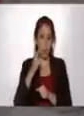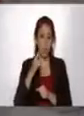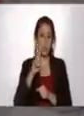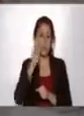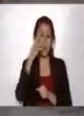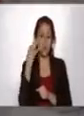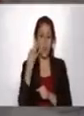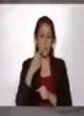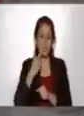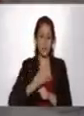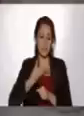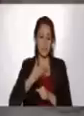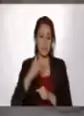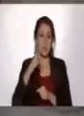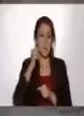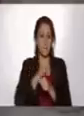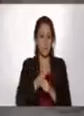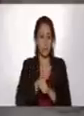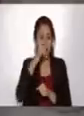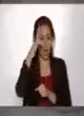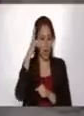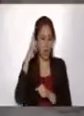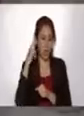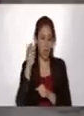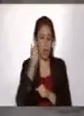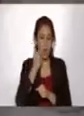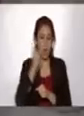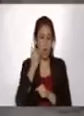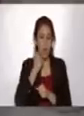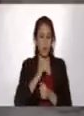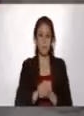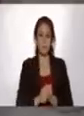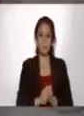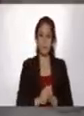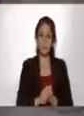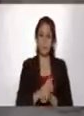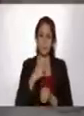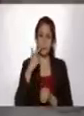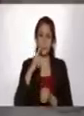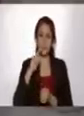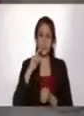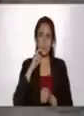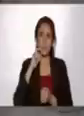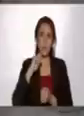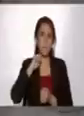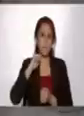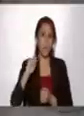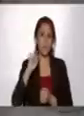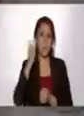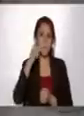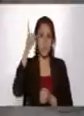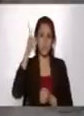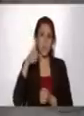سنة ويعمل أيضا حلاق، من قرية درب بقطارس التابعة لمركز أجهد أهلية، إلى